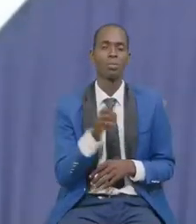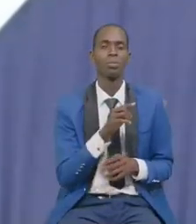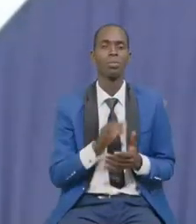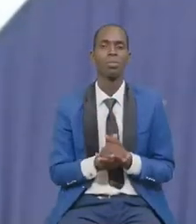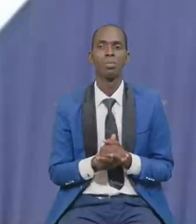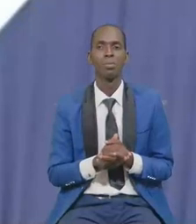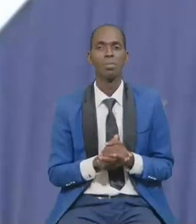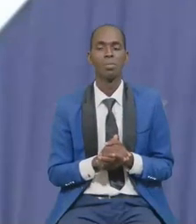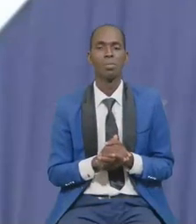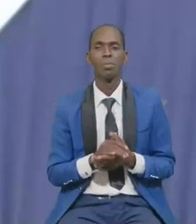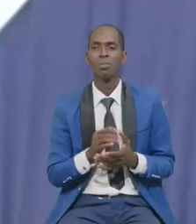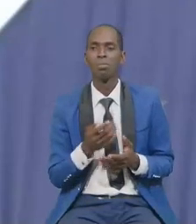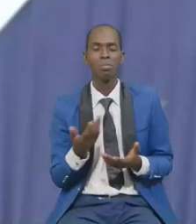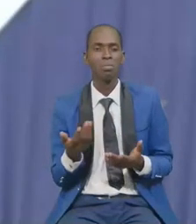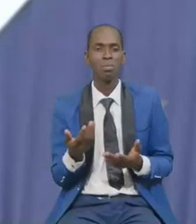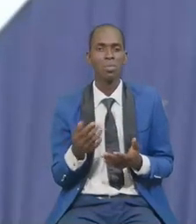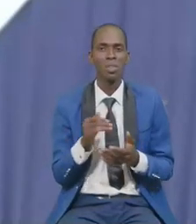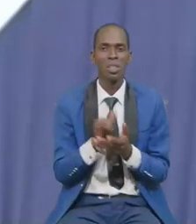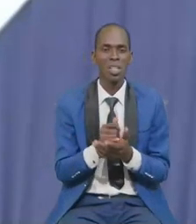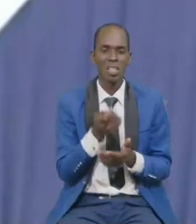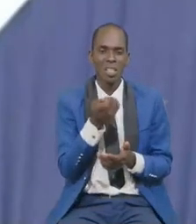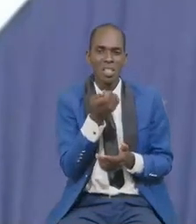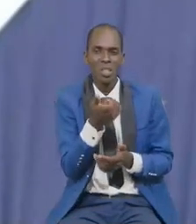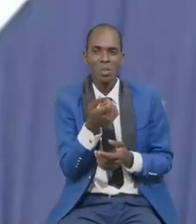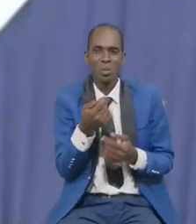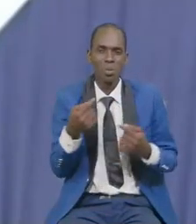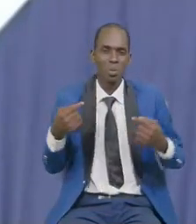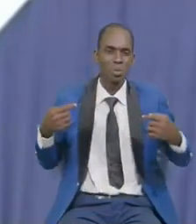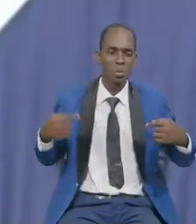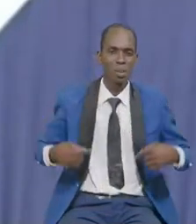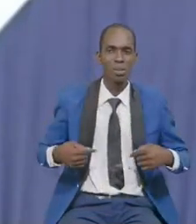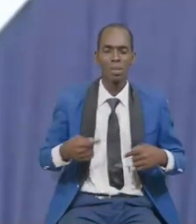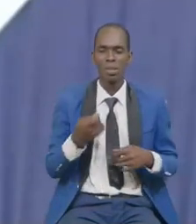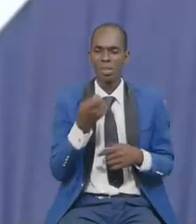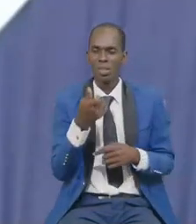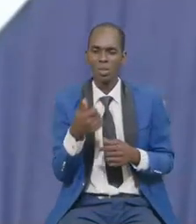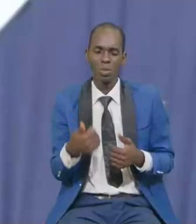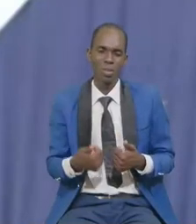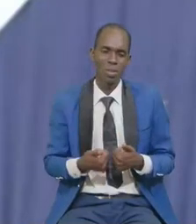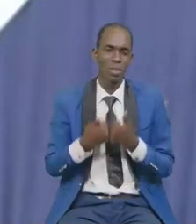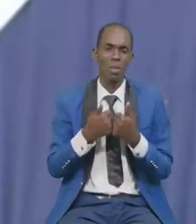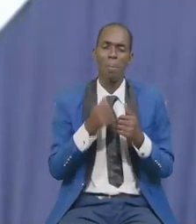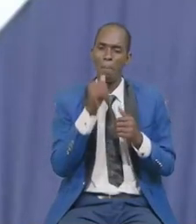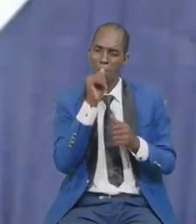Cette petite douleur-là, porte ce petit défi pour lui.